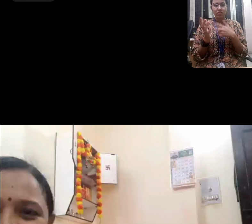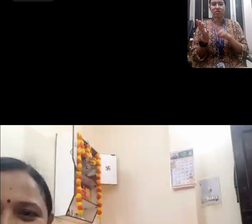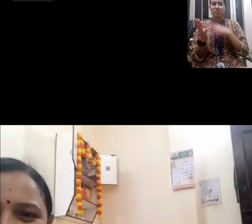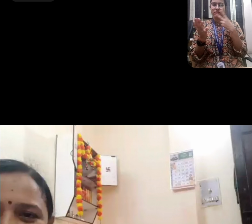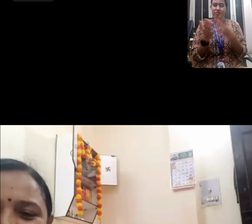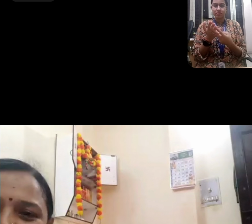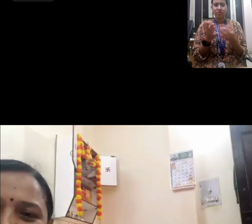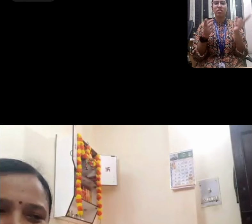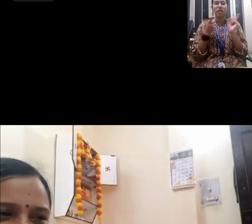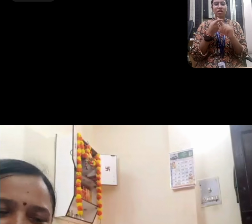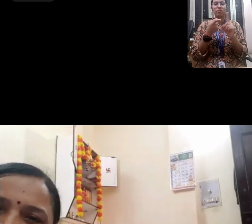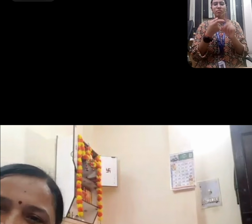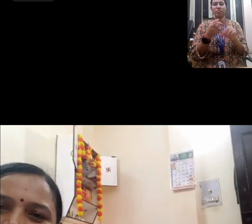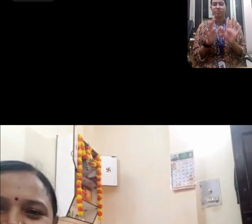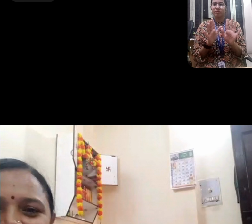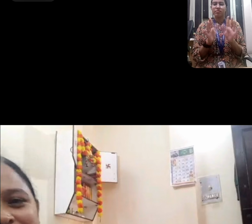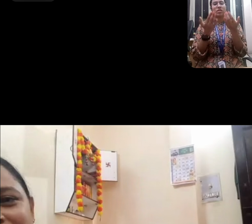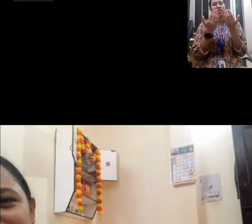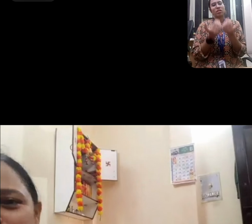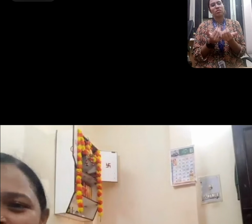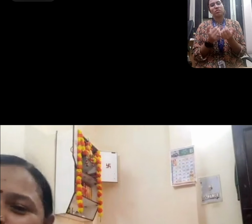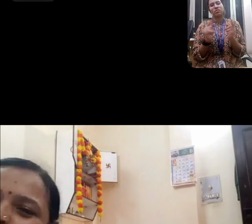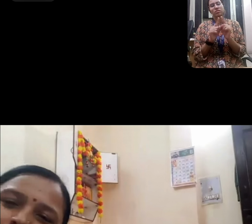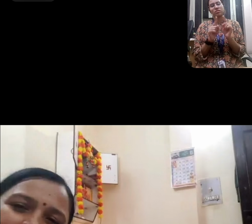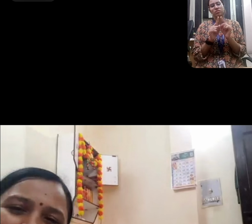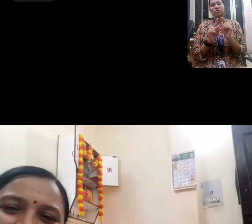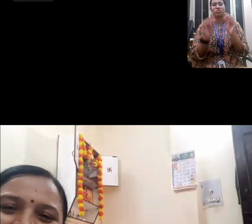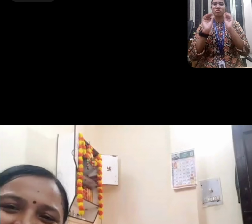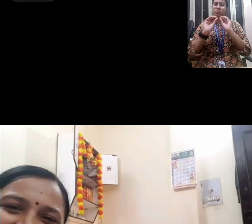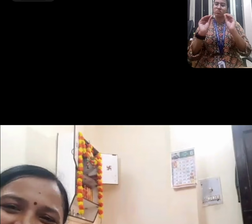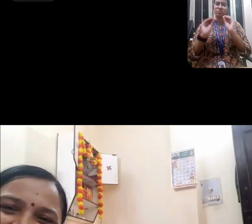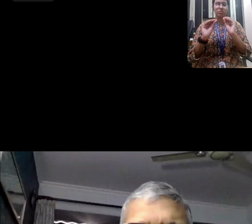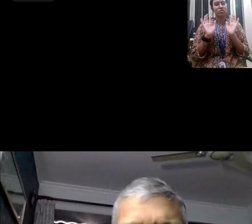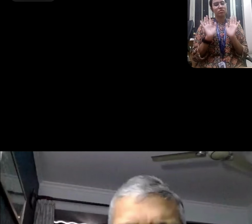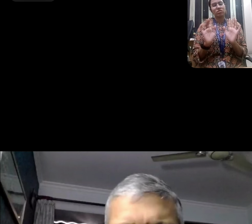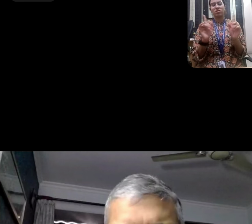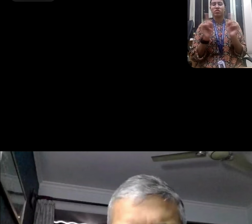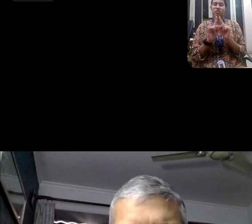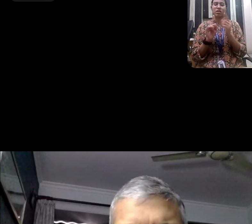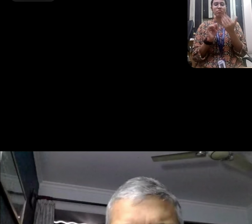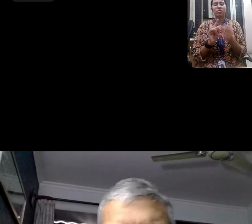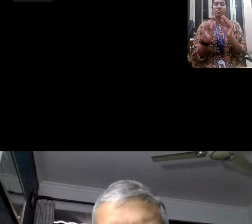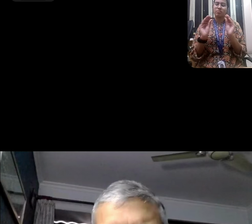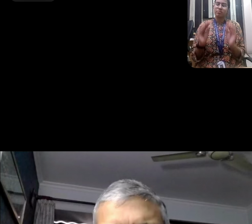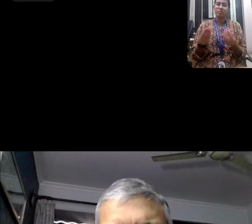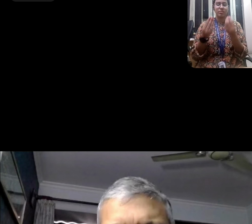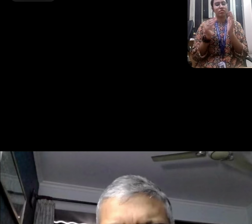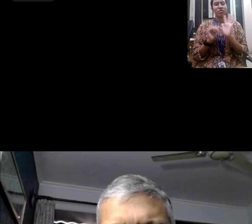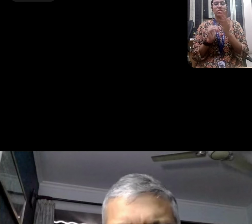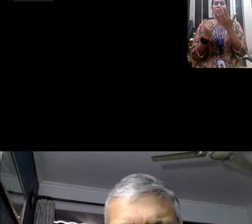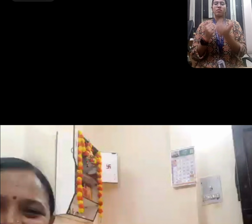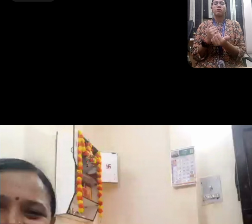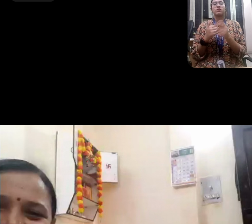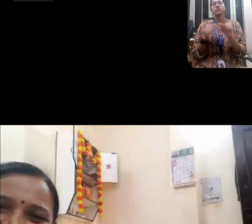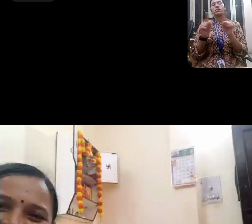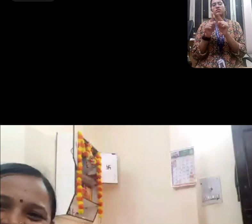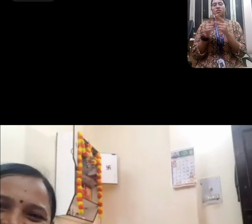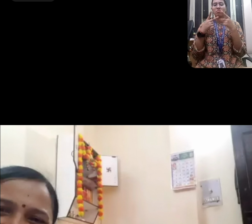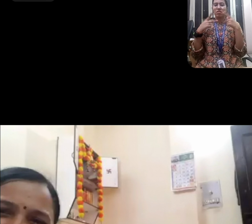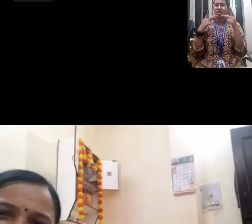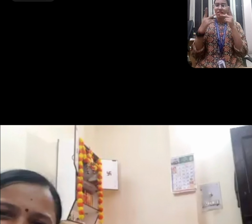थी आठ नौ, पर मुझे इतना पता है कि सर थेरेपी से बहुत फर्क पड़ता है, मेहनत करो बहुत अच्छे रिजल्ट आता